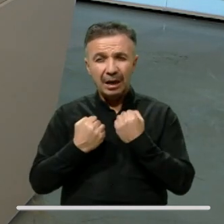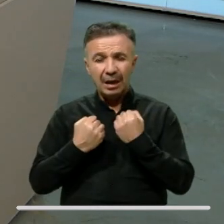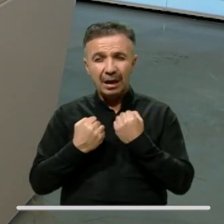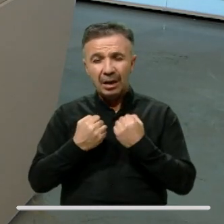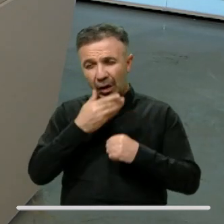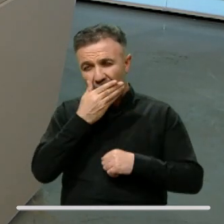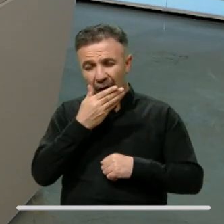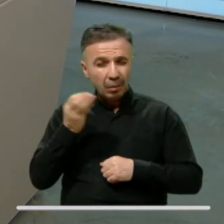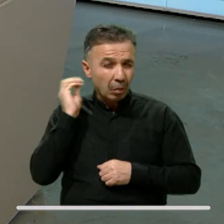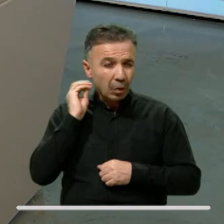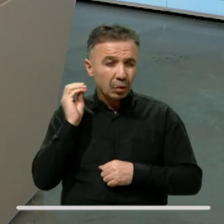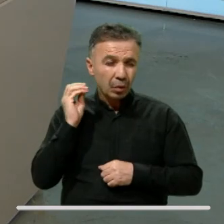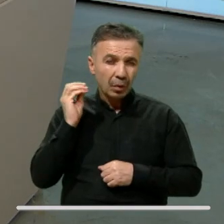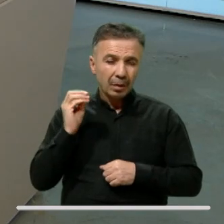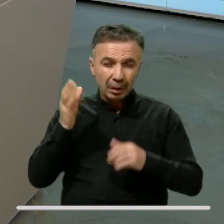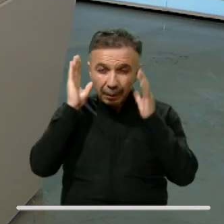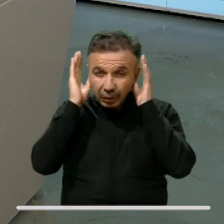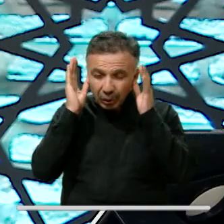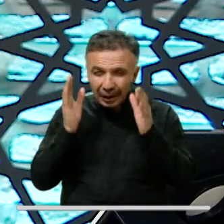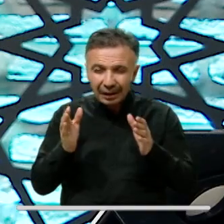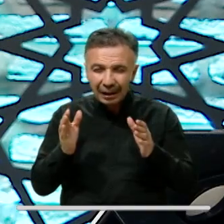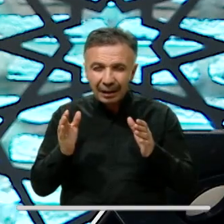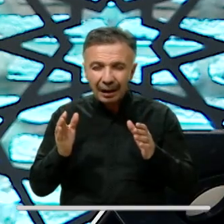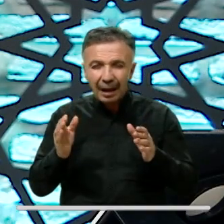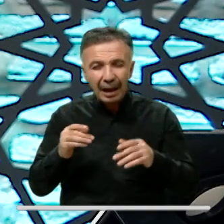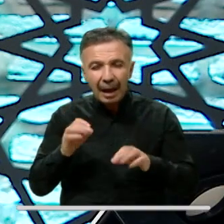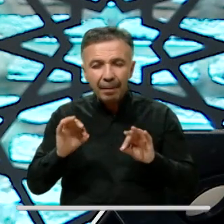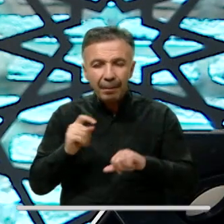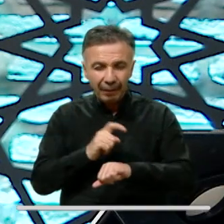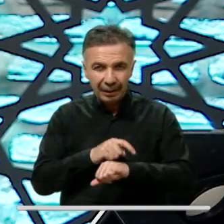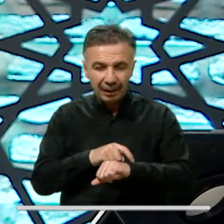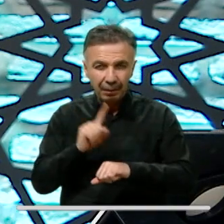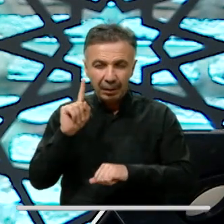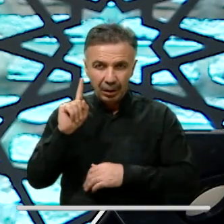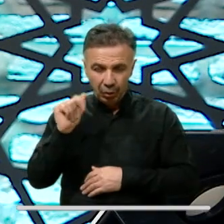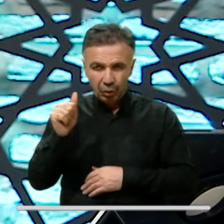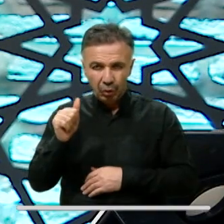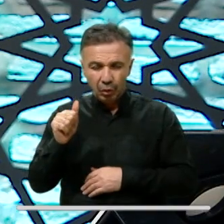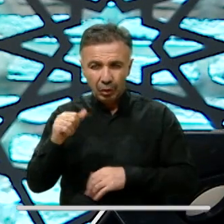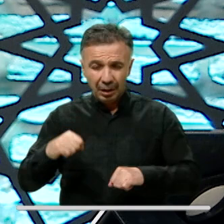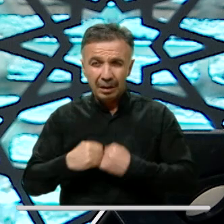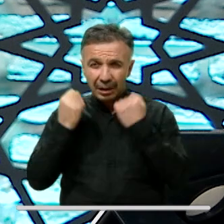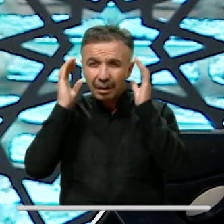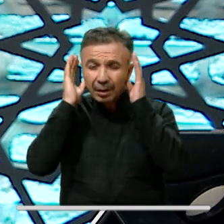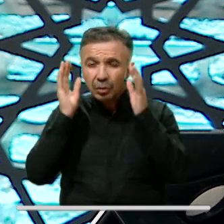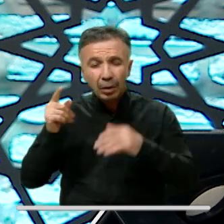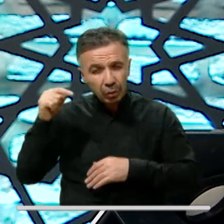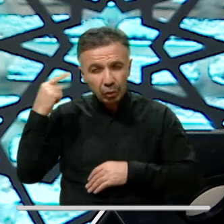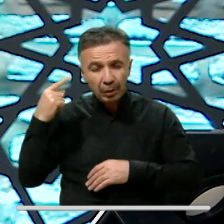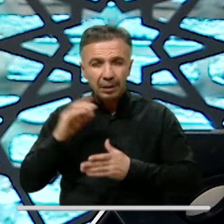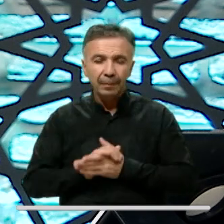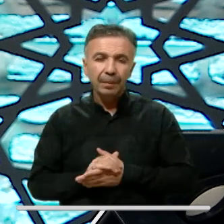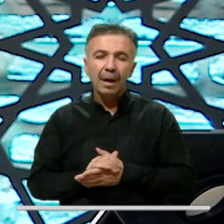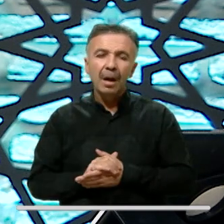vaktin kazasını kılacağımız esnada ve bunu bir günlük kaza şeklinde düşünelim demiş. Peşi